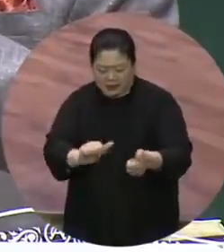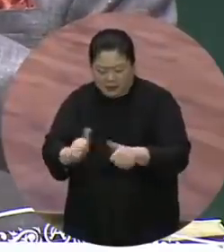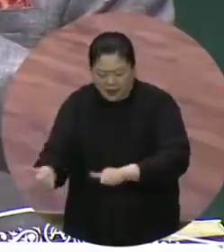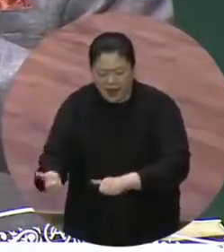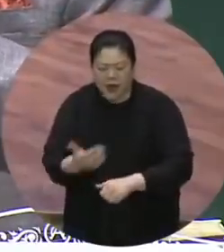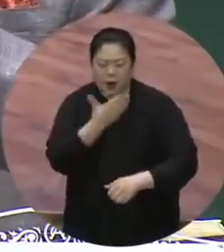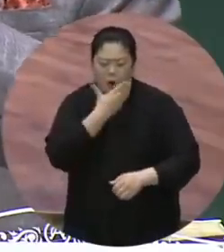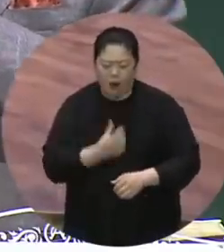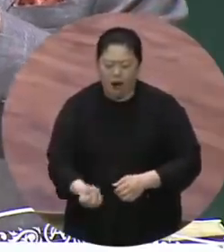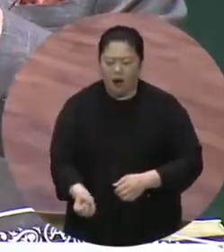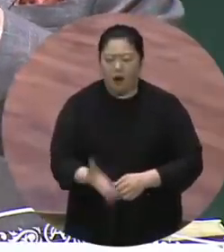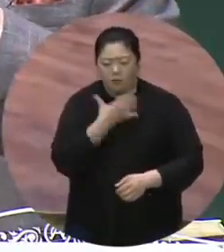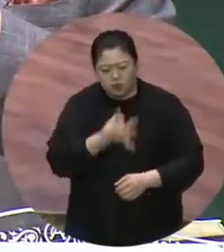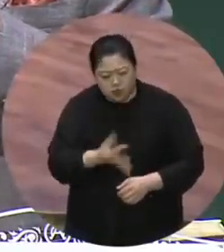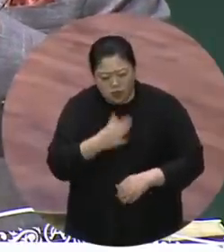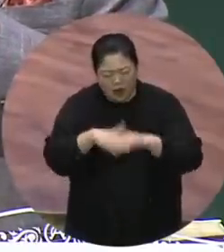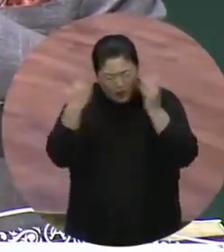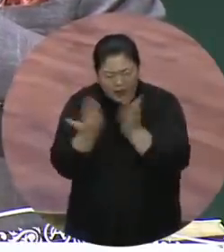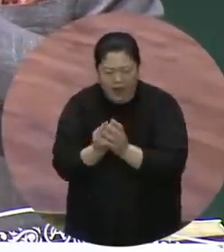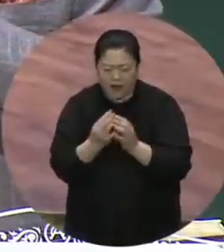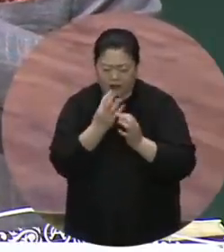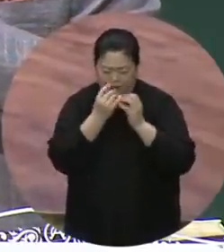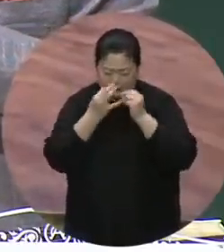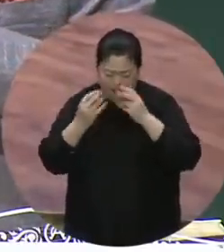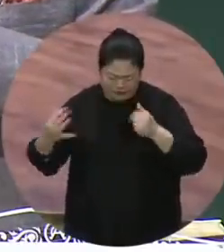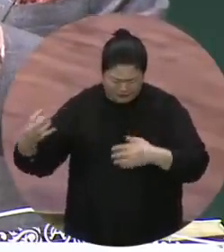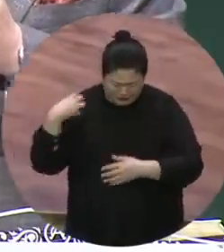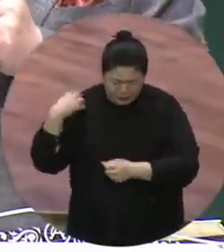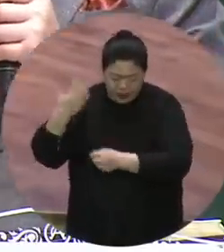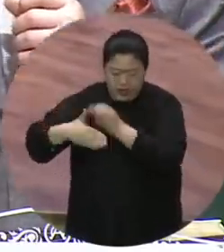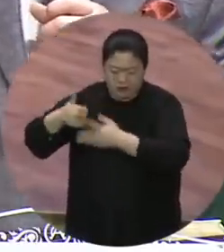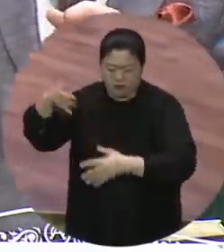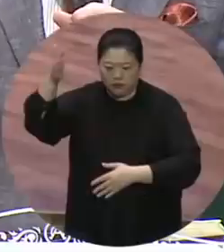전능하신 유일하신 분이시여.